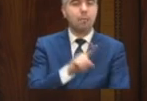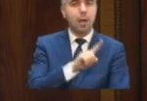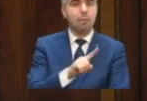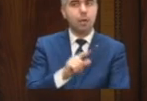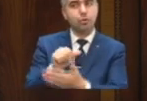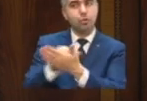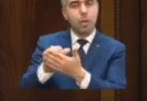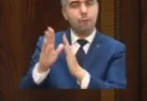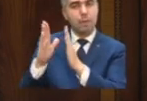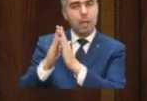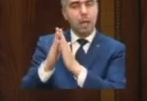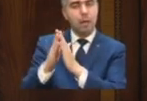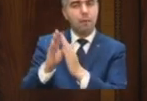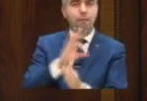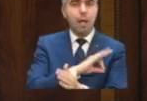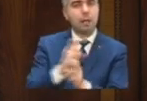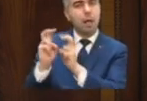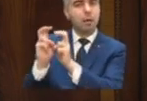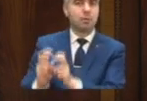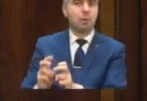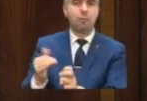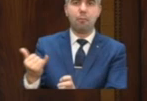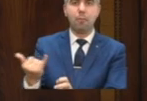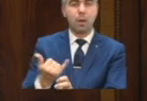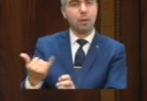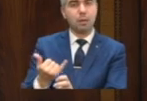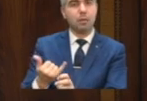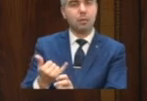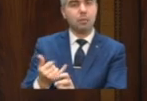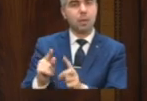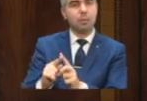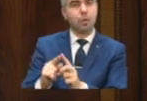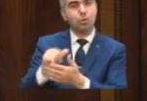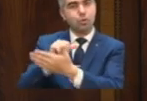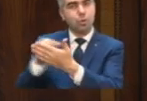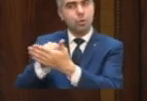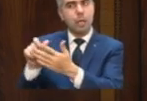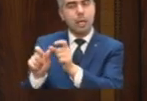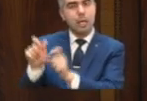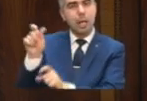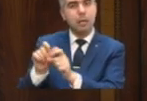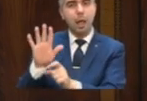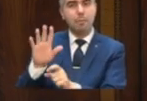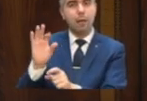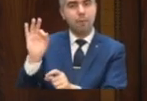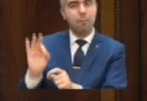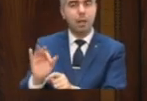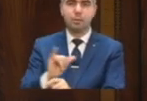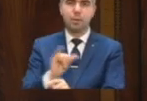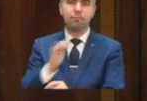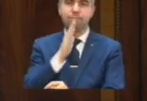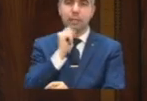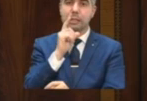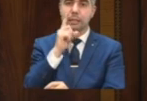السكن، فلا يمكن تحقيق جاذبية القطاع وتكثيف شراء السكن بفائدة تصل إلى 5%.